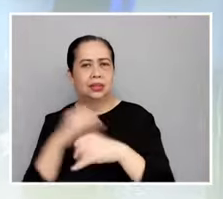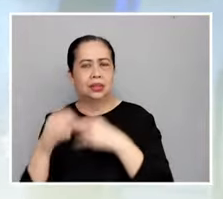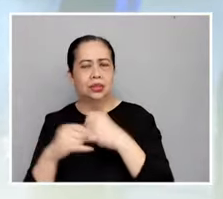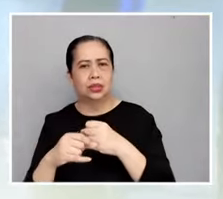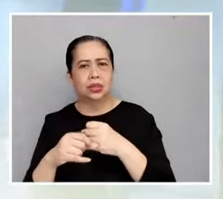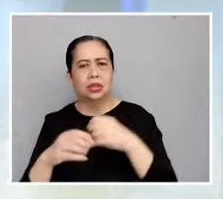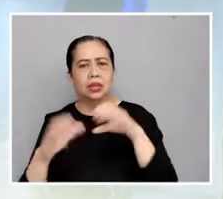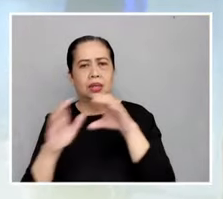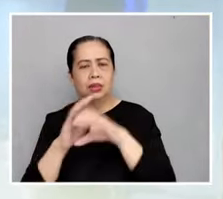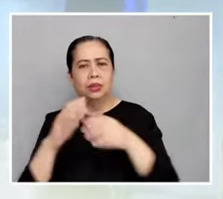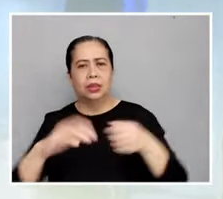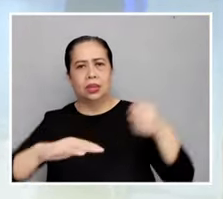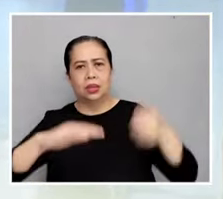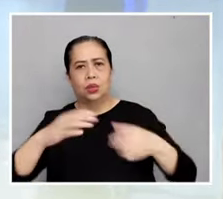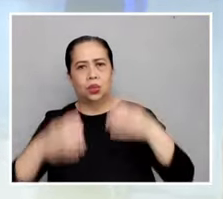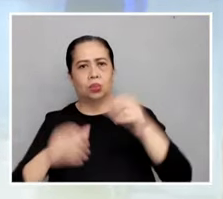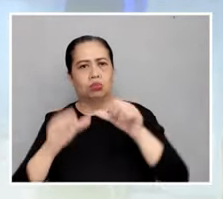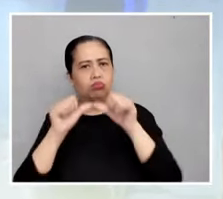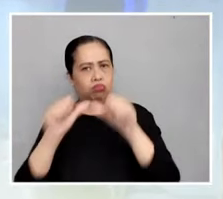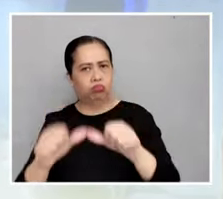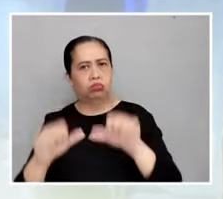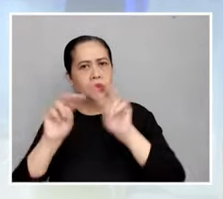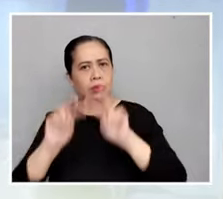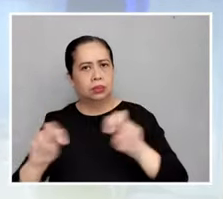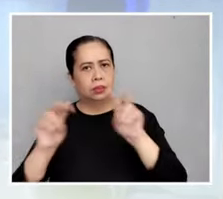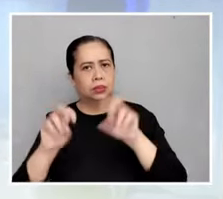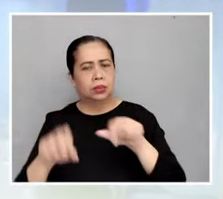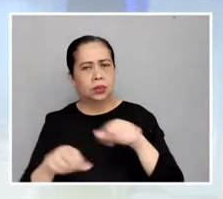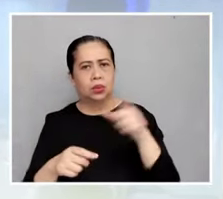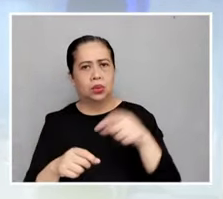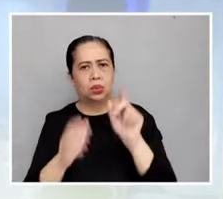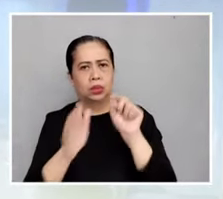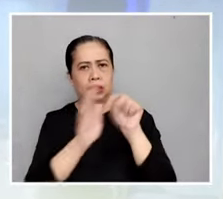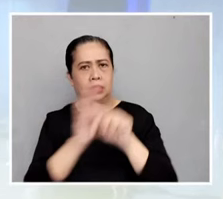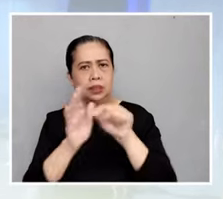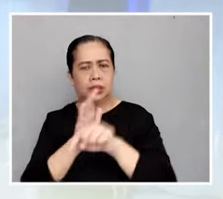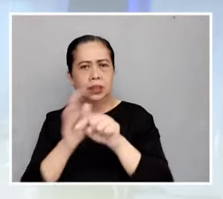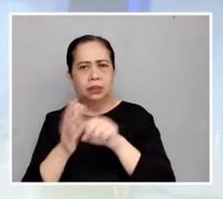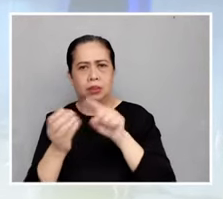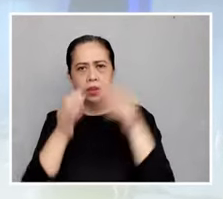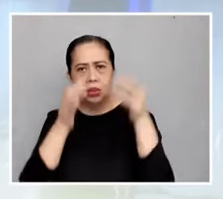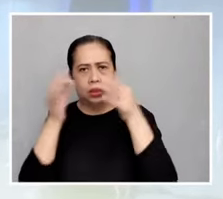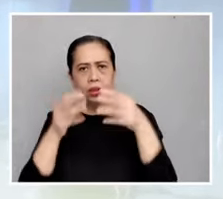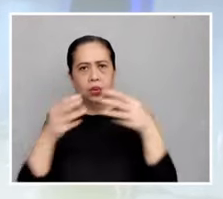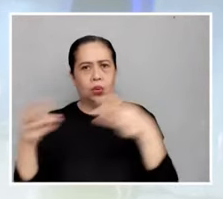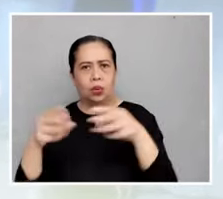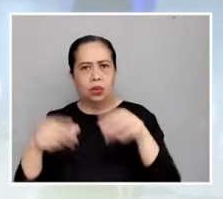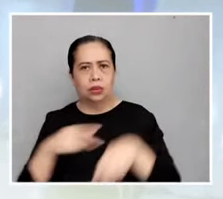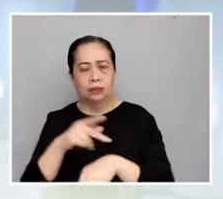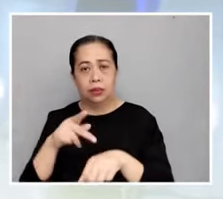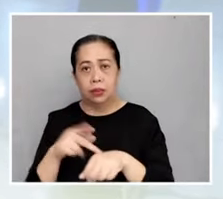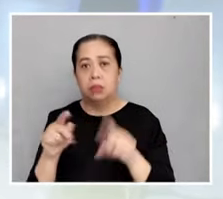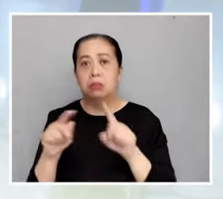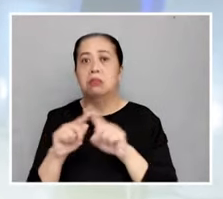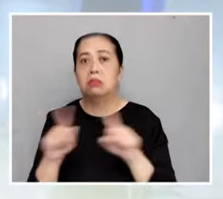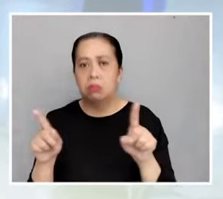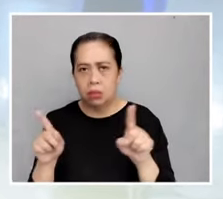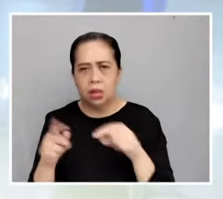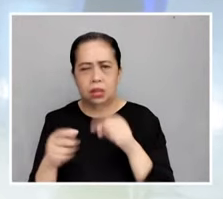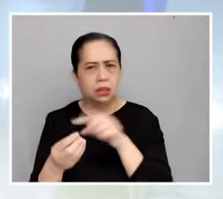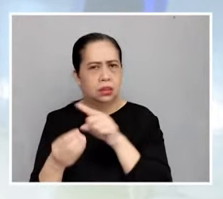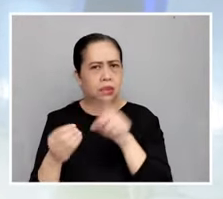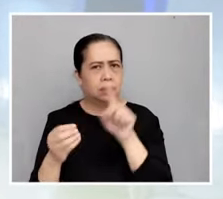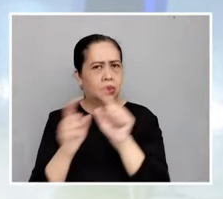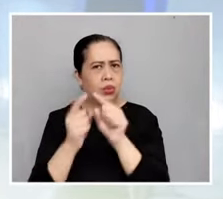Court na ituloy ang investigasyon sa mga patayan sa drug war sa Pilipinas. Pero pinuna